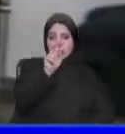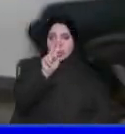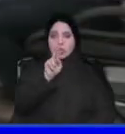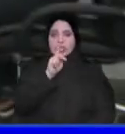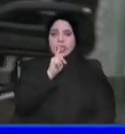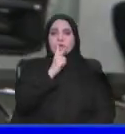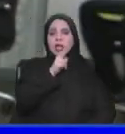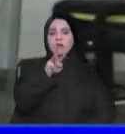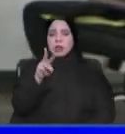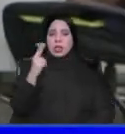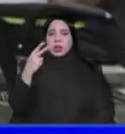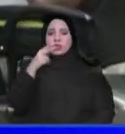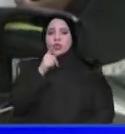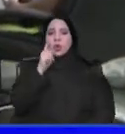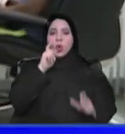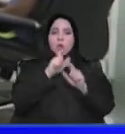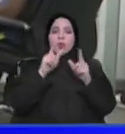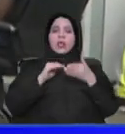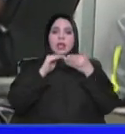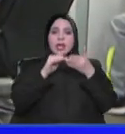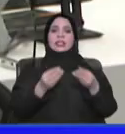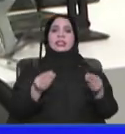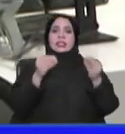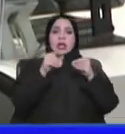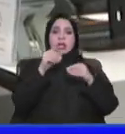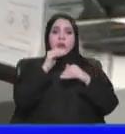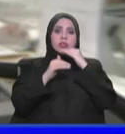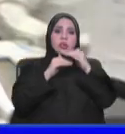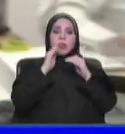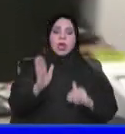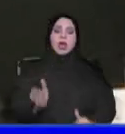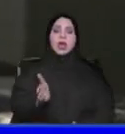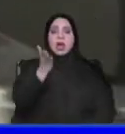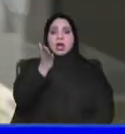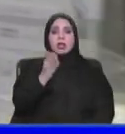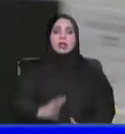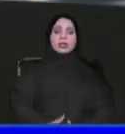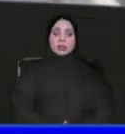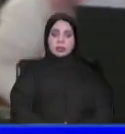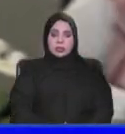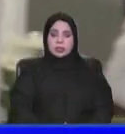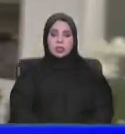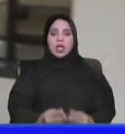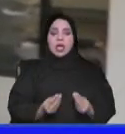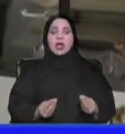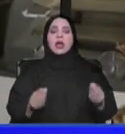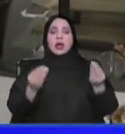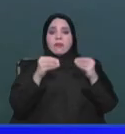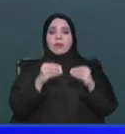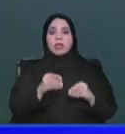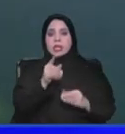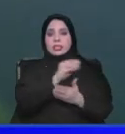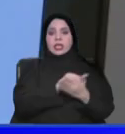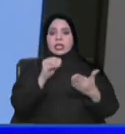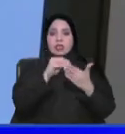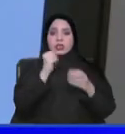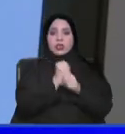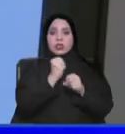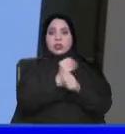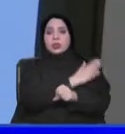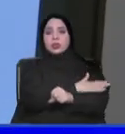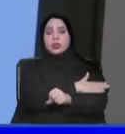وبما يسهم في تحقيق مستويات اعلى من الكفاءه والانتاجيه وتعزيز جوده خدمه